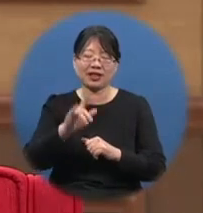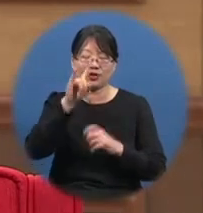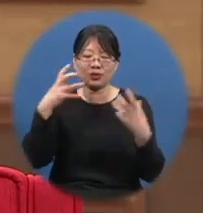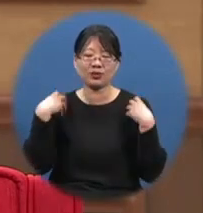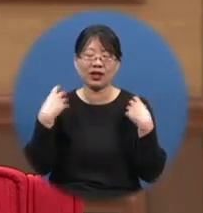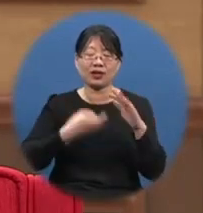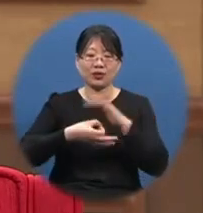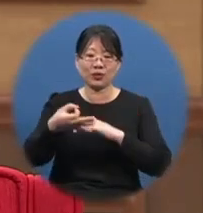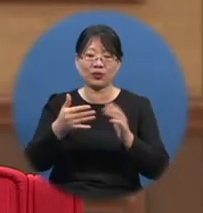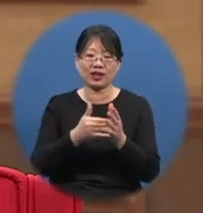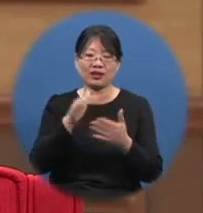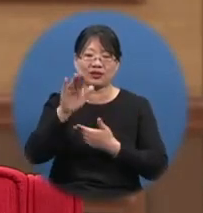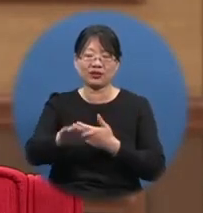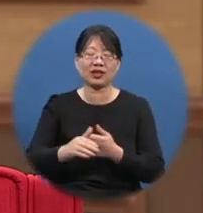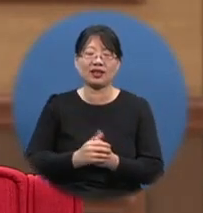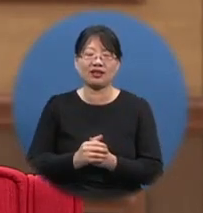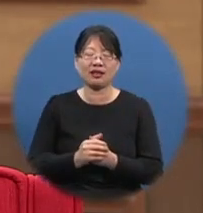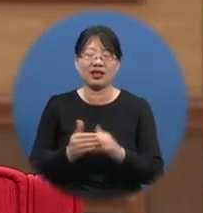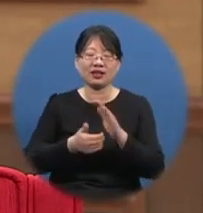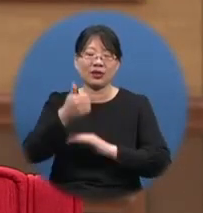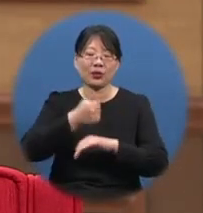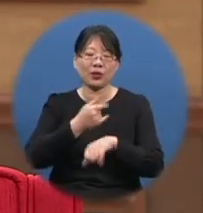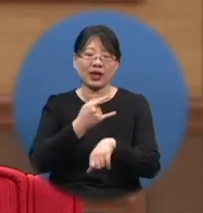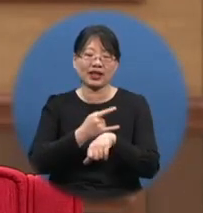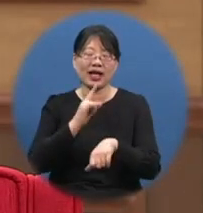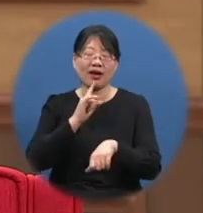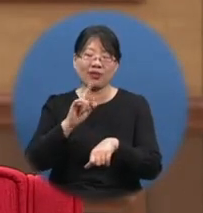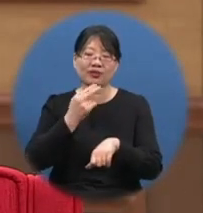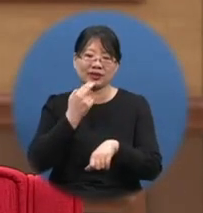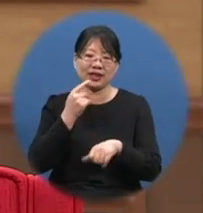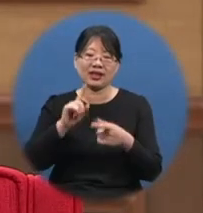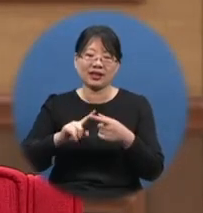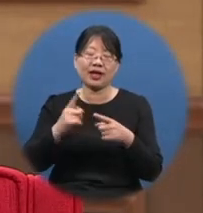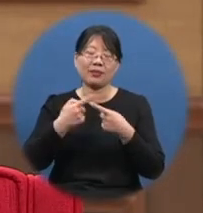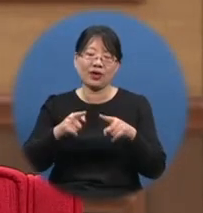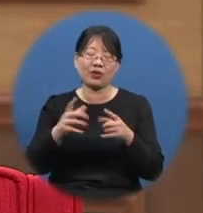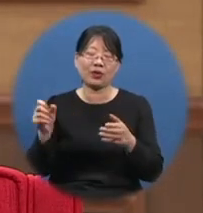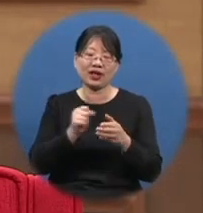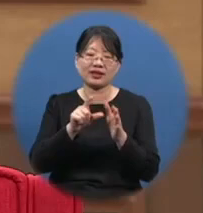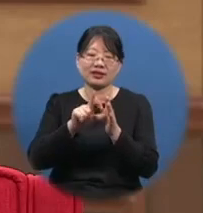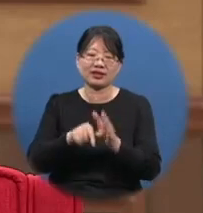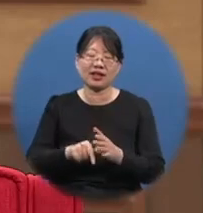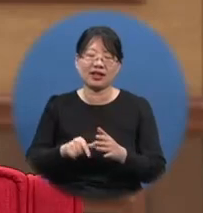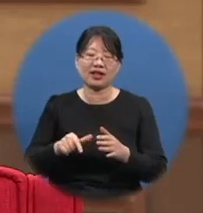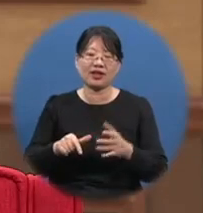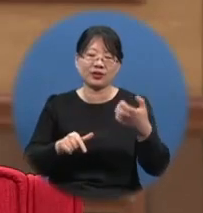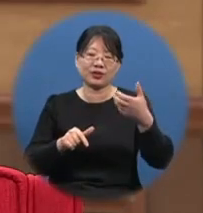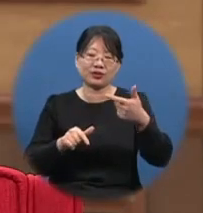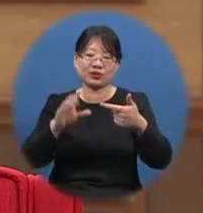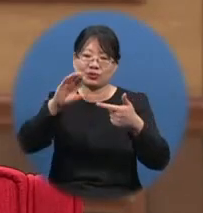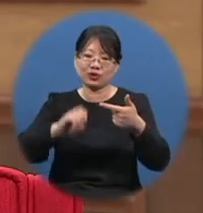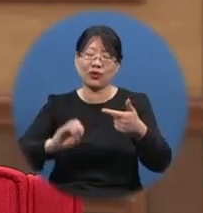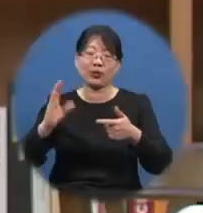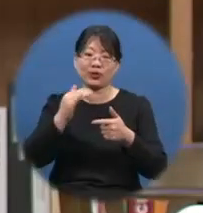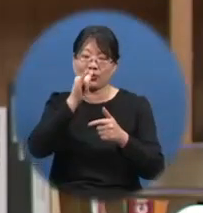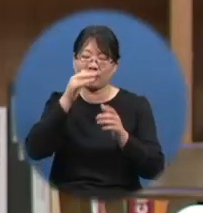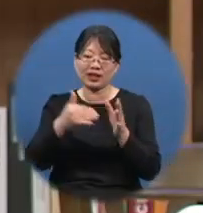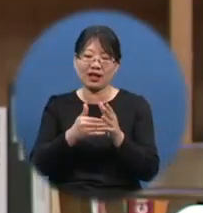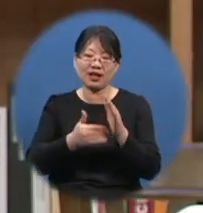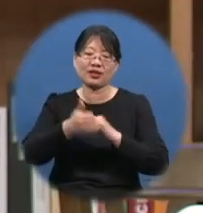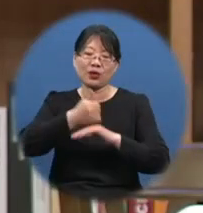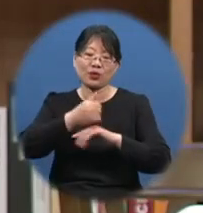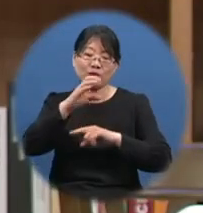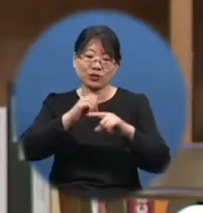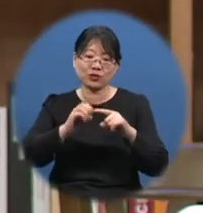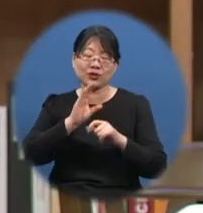정부가 돈을 줘서 성공을 했냐 안 했냐 가지고 평가를 합니다. 예. 근데 96% 정도 됩니다. 성공률이?